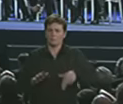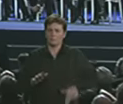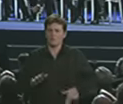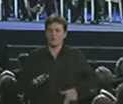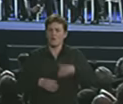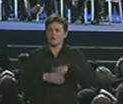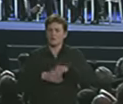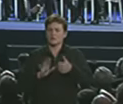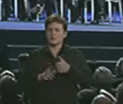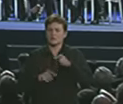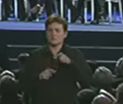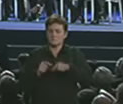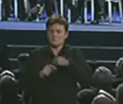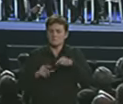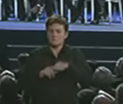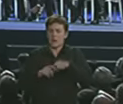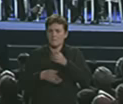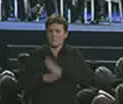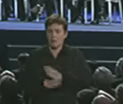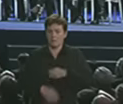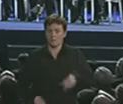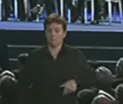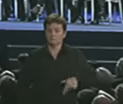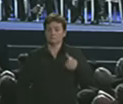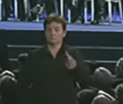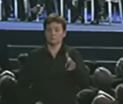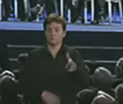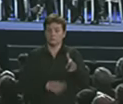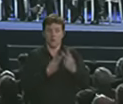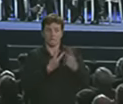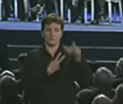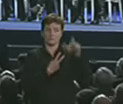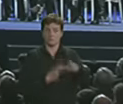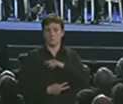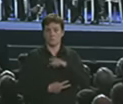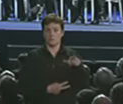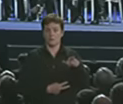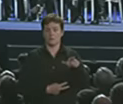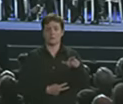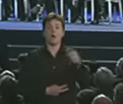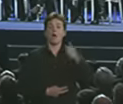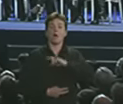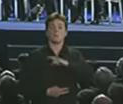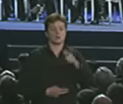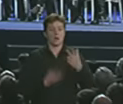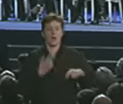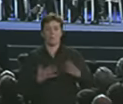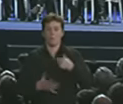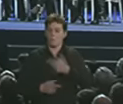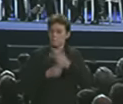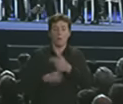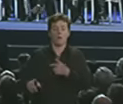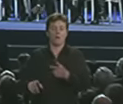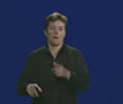avec 6 cartouches. Cet homme l'a pointé sur les policiers. Un policier a tiré. Cet homme est